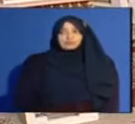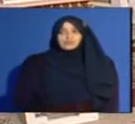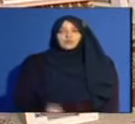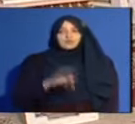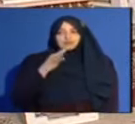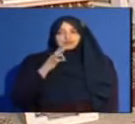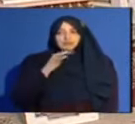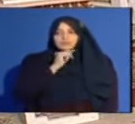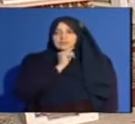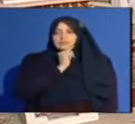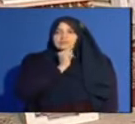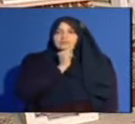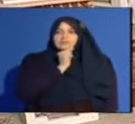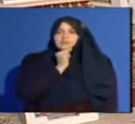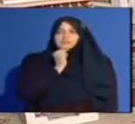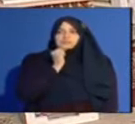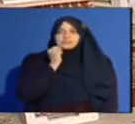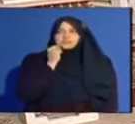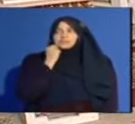وي